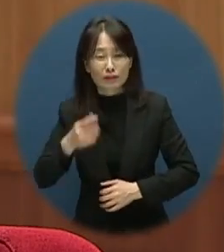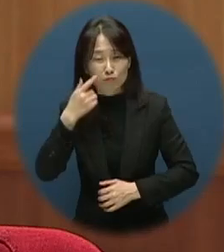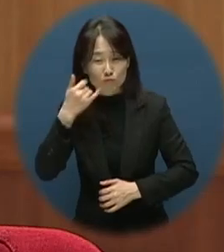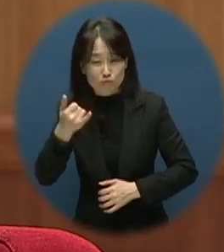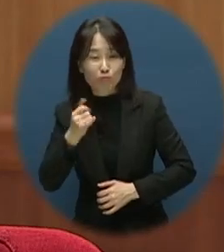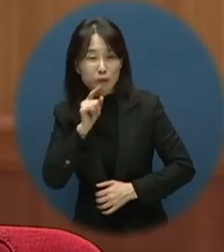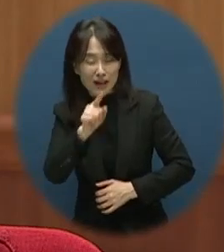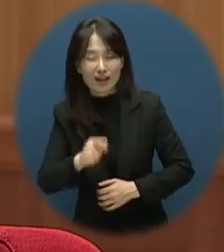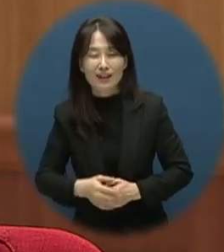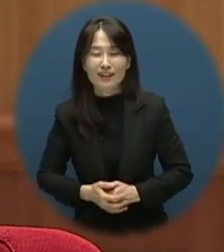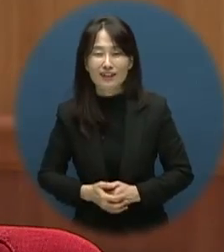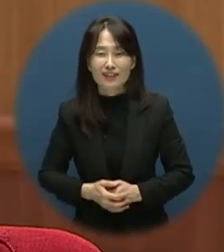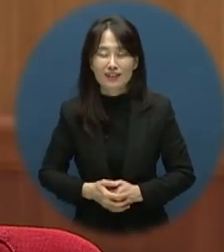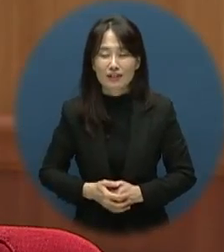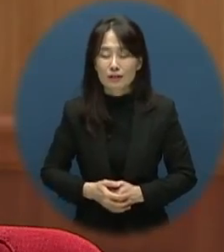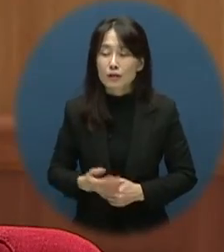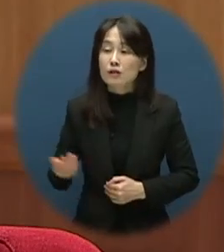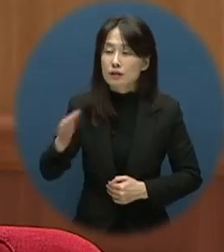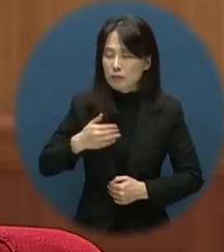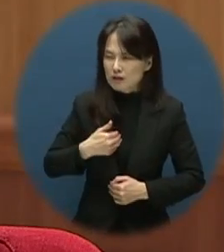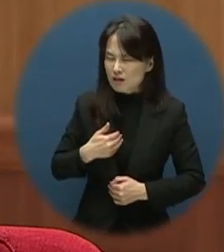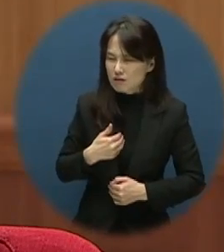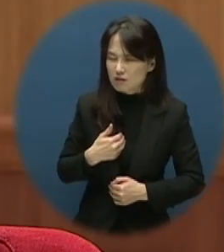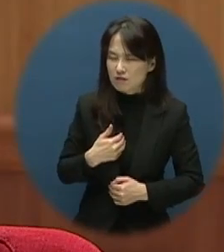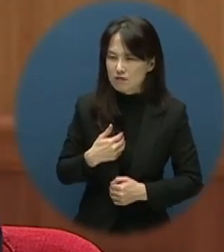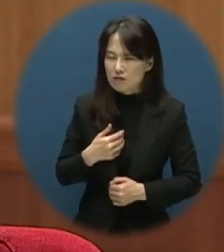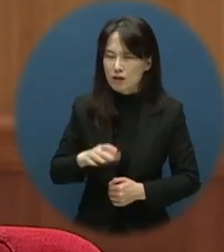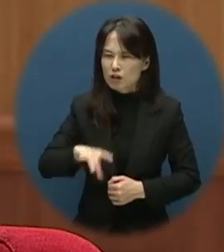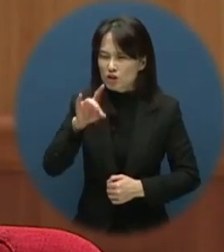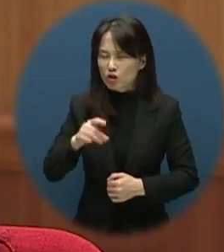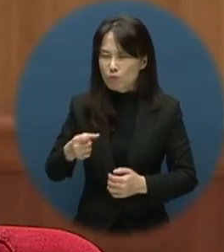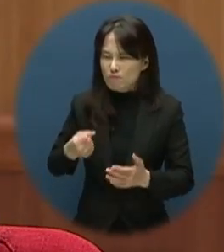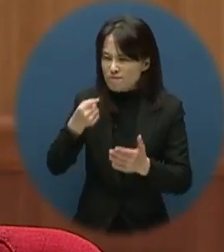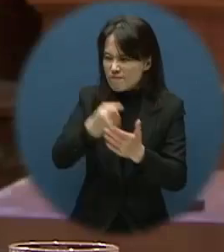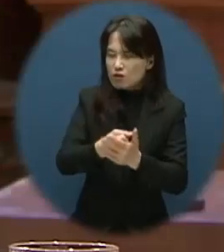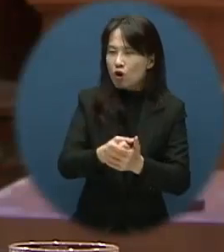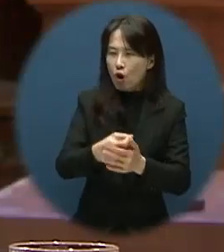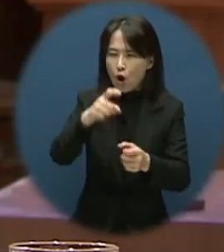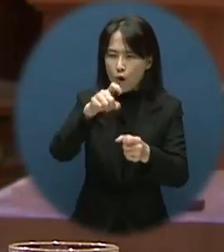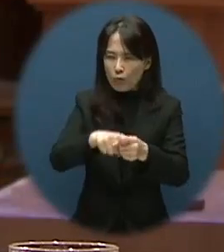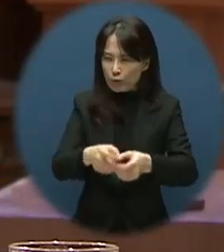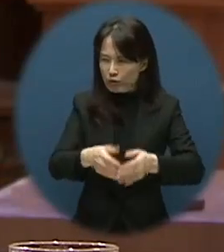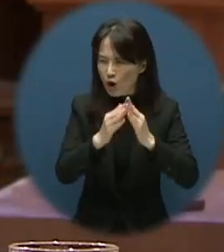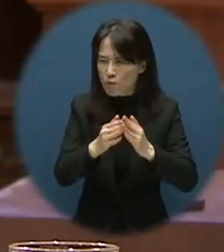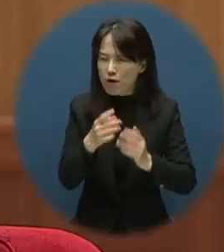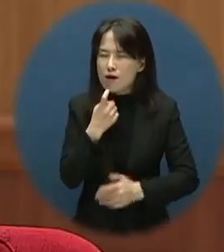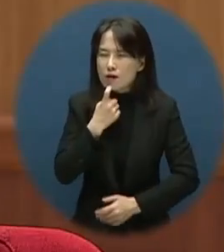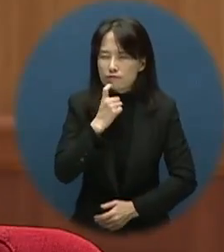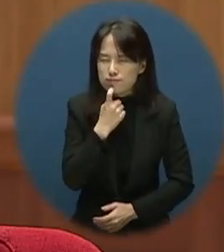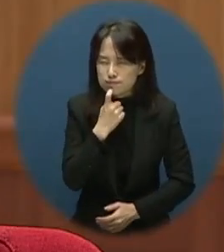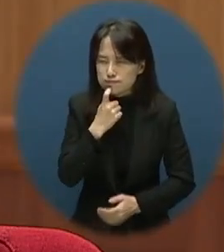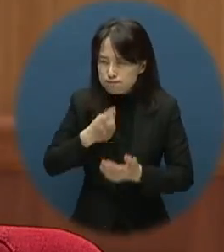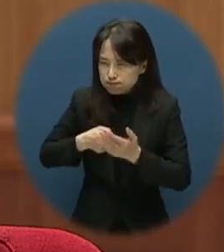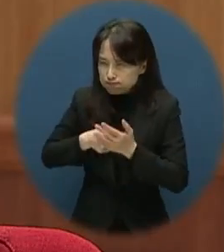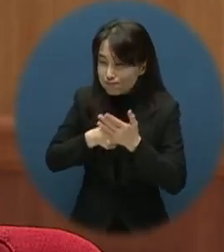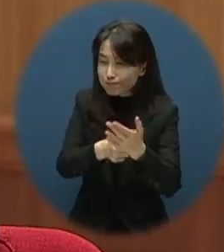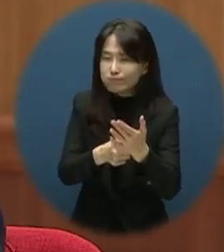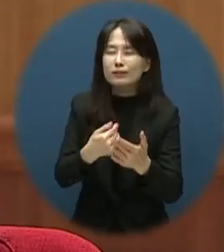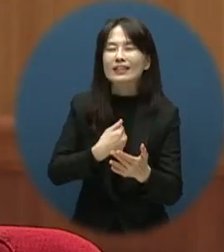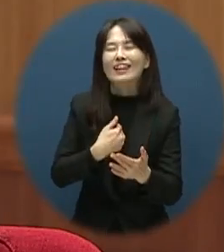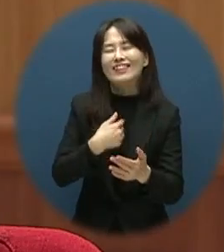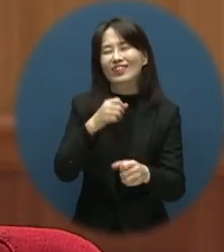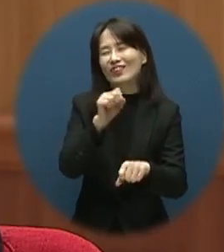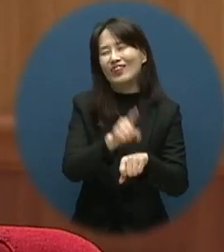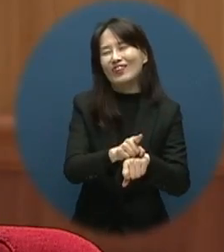제가 워낙 뭐 한번 목표 세우면은 약간 고집이 있어서 그런 스타일이에요 원래. 네, 뭐 일단은 딱